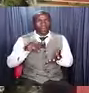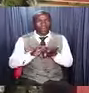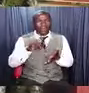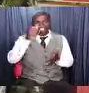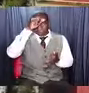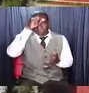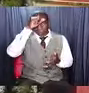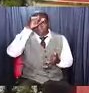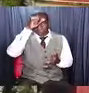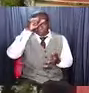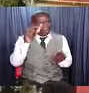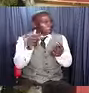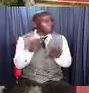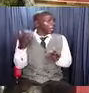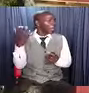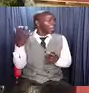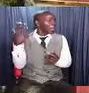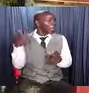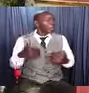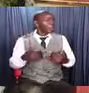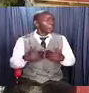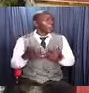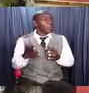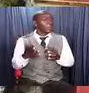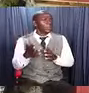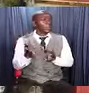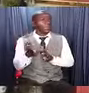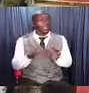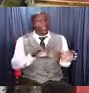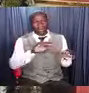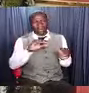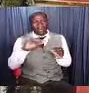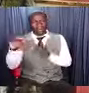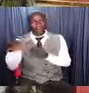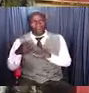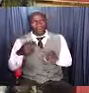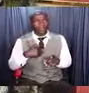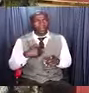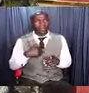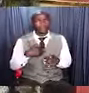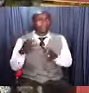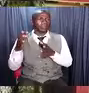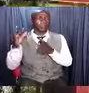ule uchungu wa zamani. And the bitterness that I had yes, long a time ago. Jesus took it away.